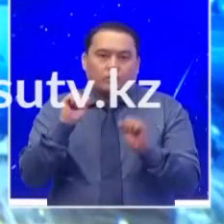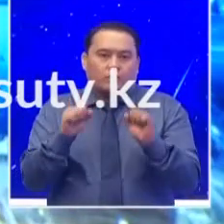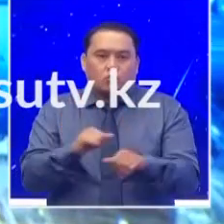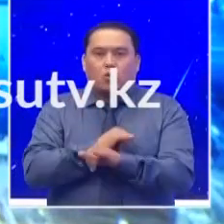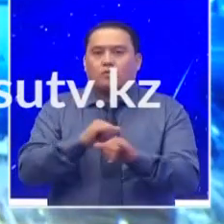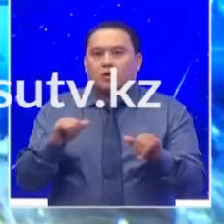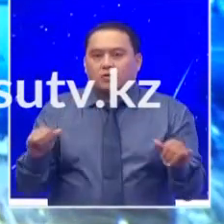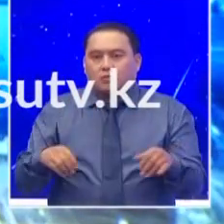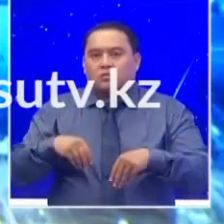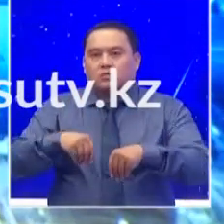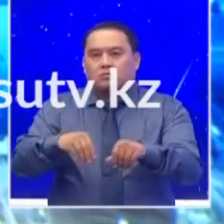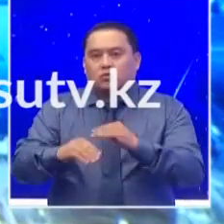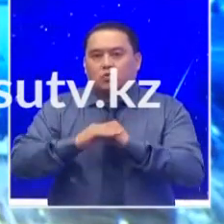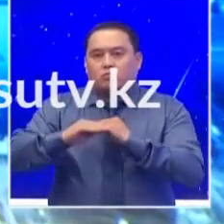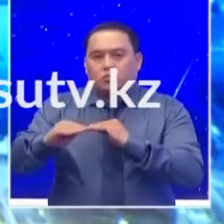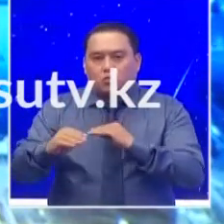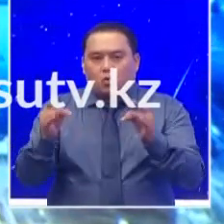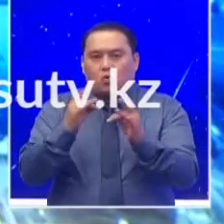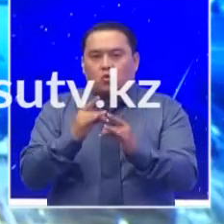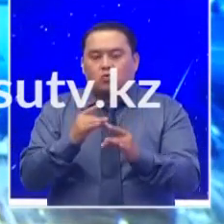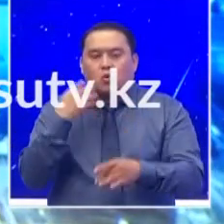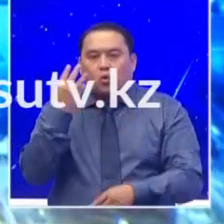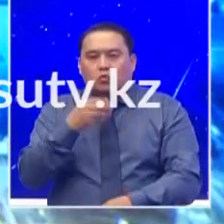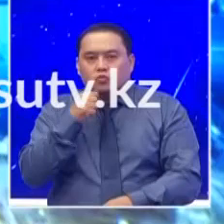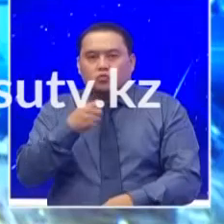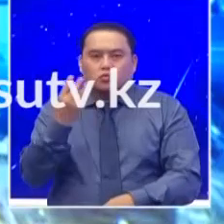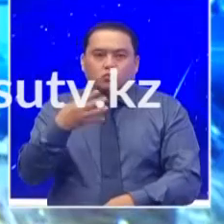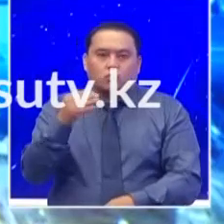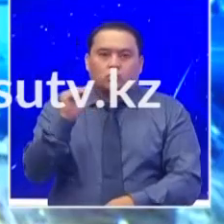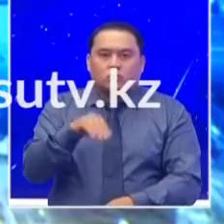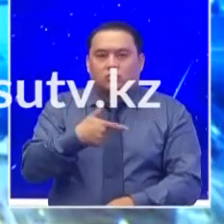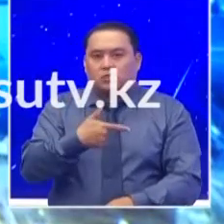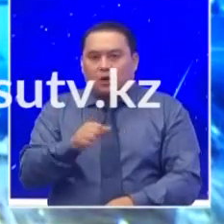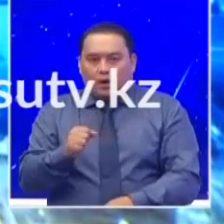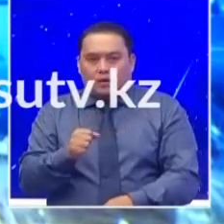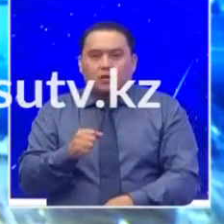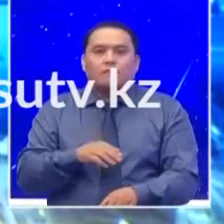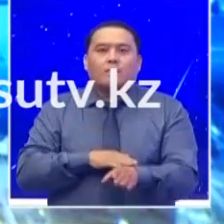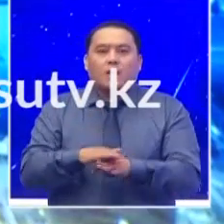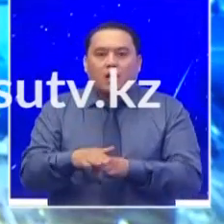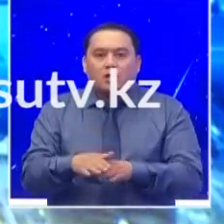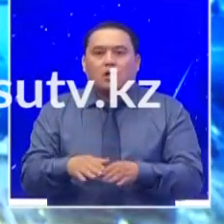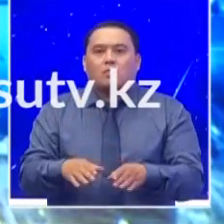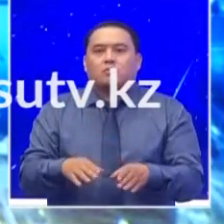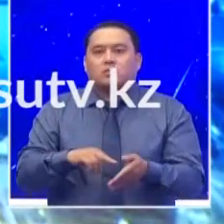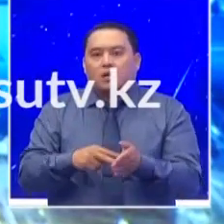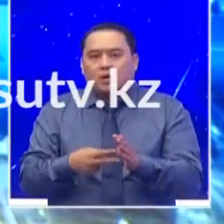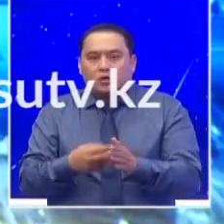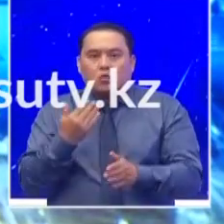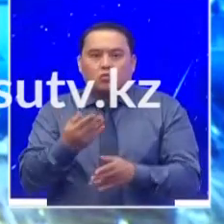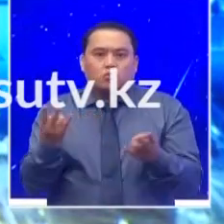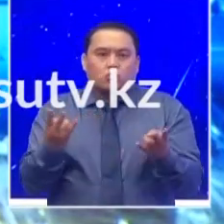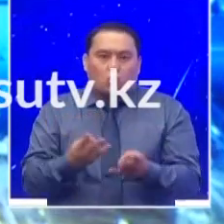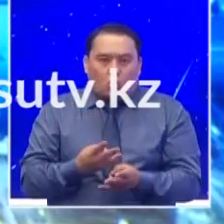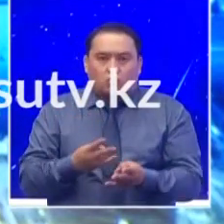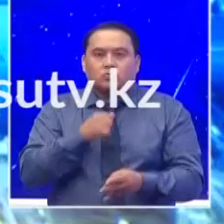за счет увеличения посевных площадей сладкой культуры до 40 тысяч гектаров. Для реализации столь амбициозных задач